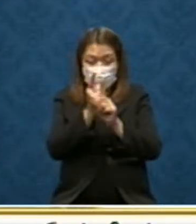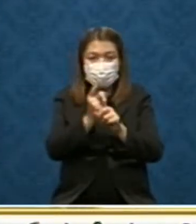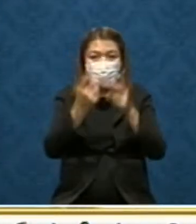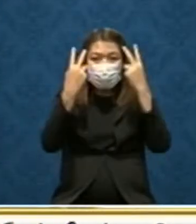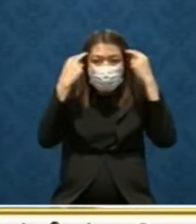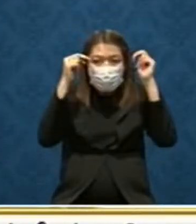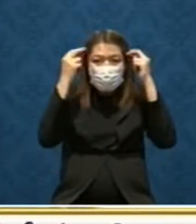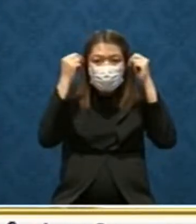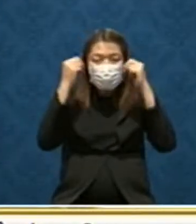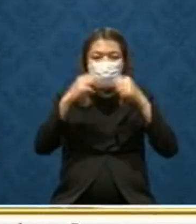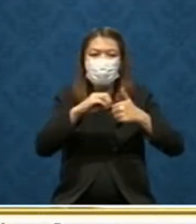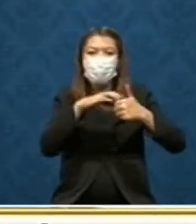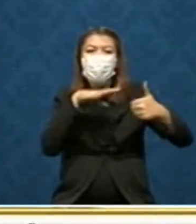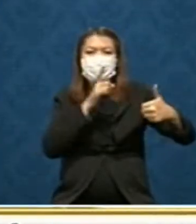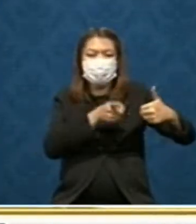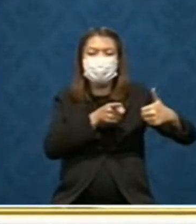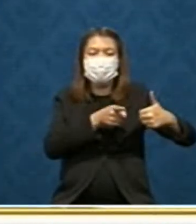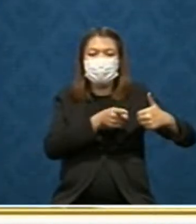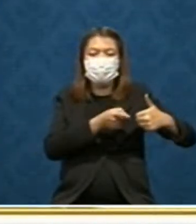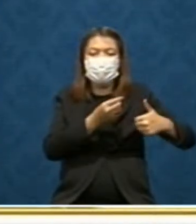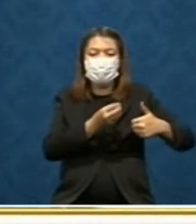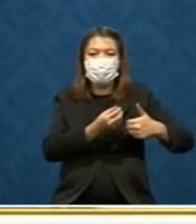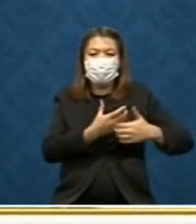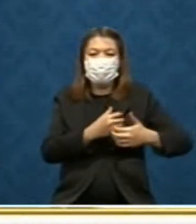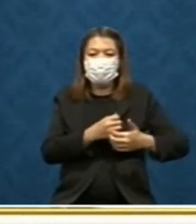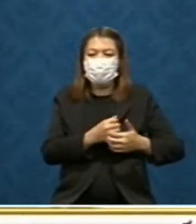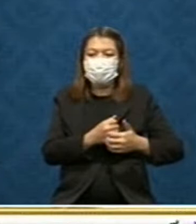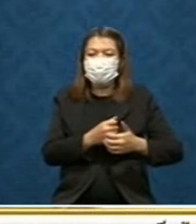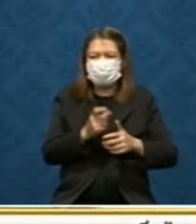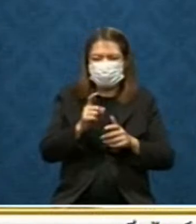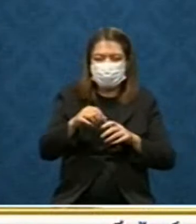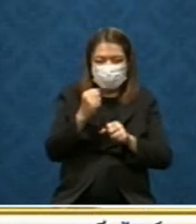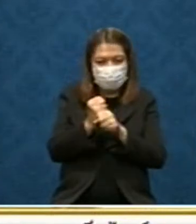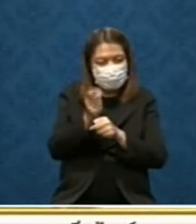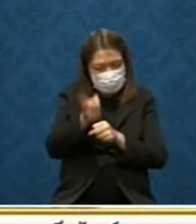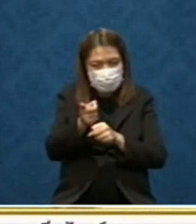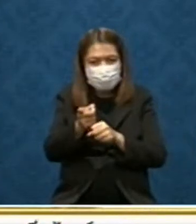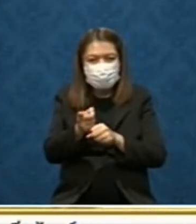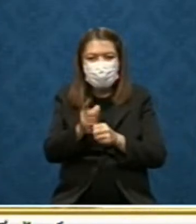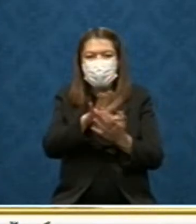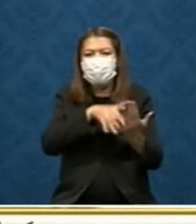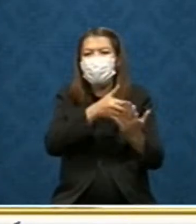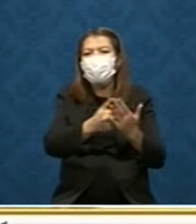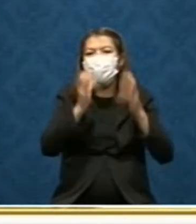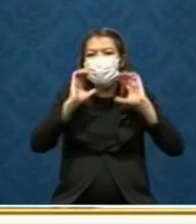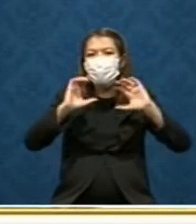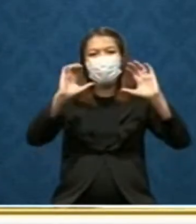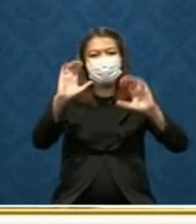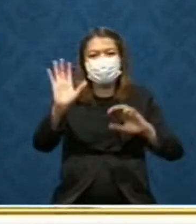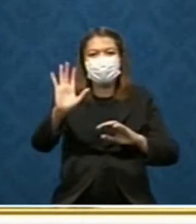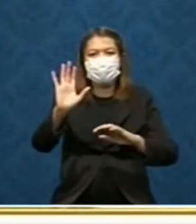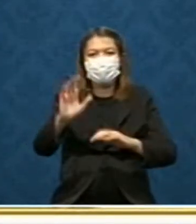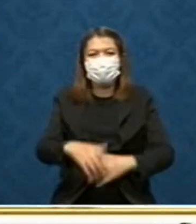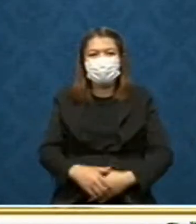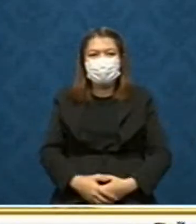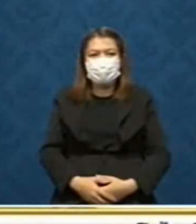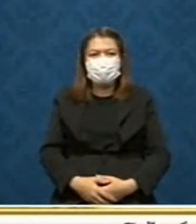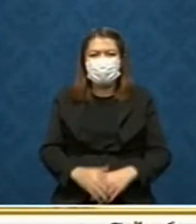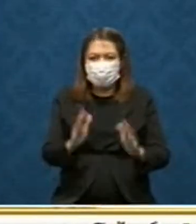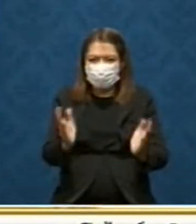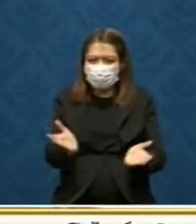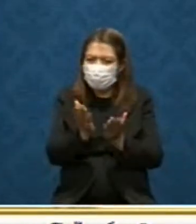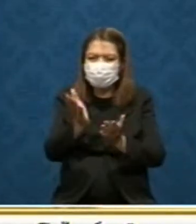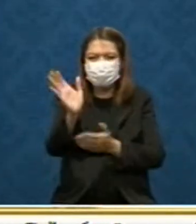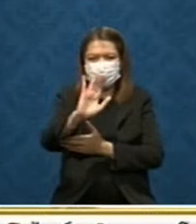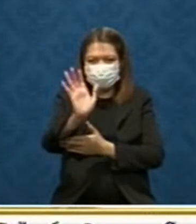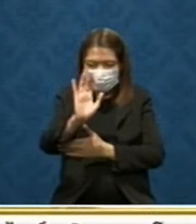หนายกถ้ามีผู้นำจริเป็ฟาหผู้นำจริเอาจิงกบยาศทธอย่เอาไปนาโยบแล้ธาบาลสิแล้อย่าส่งเสิรมสนบ